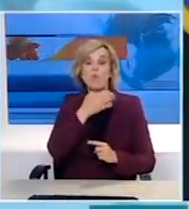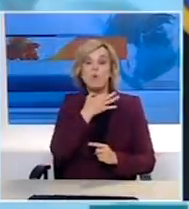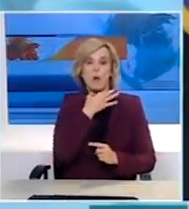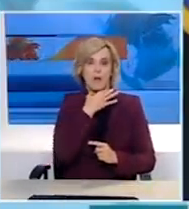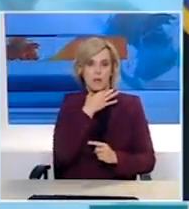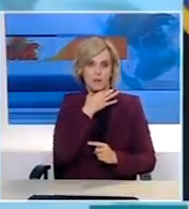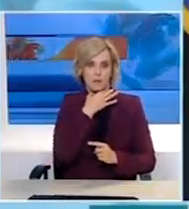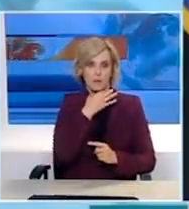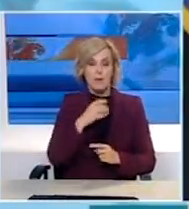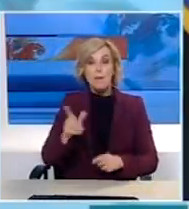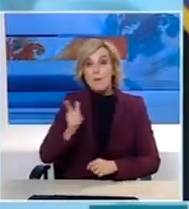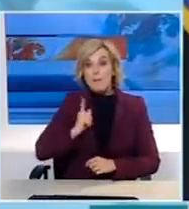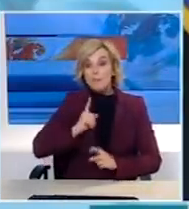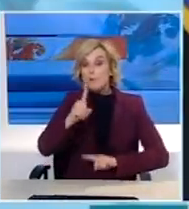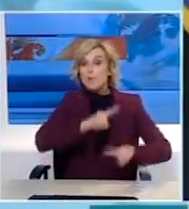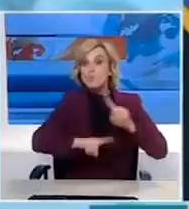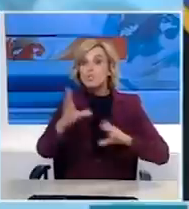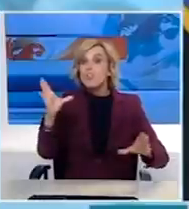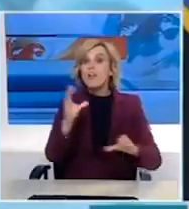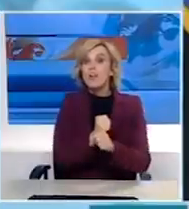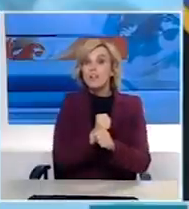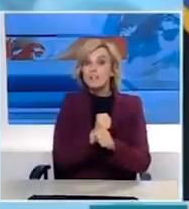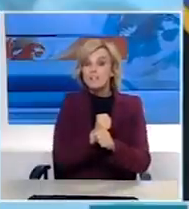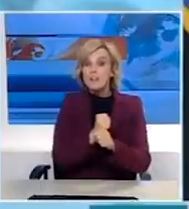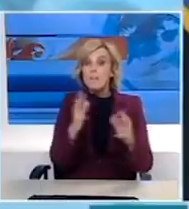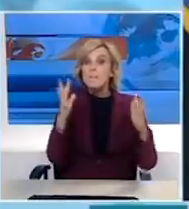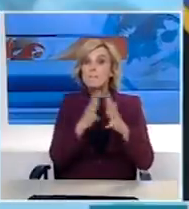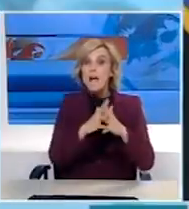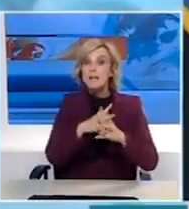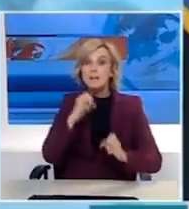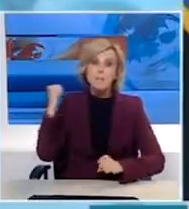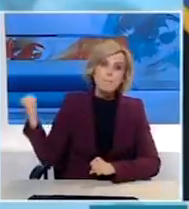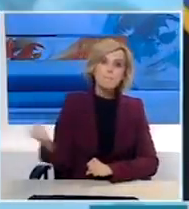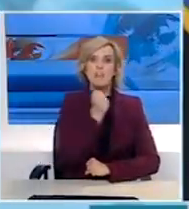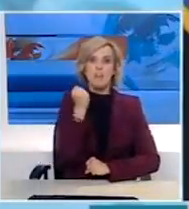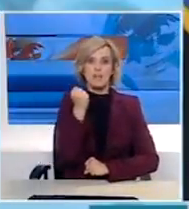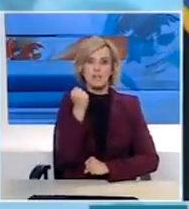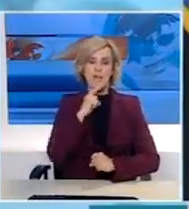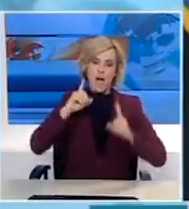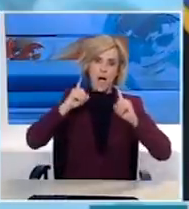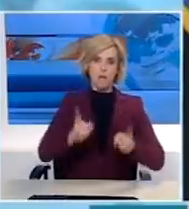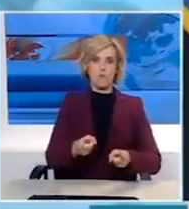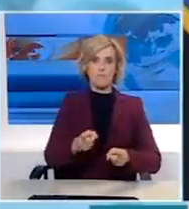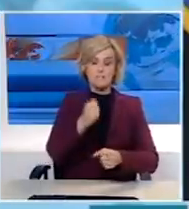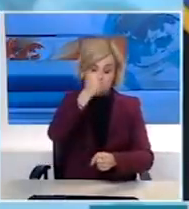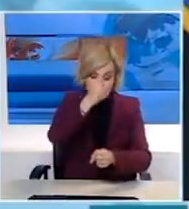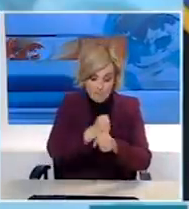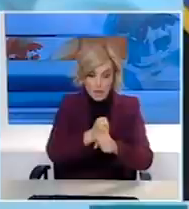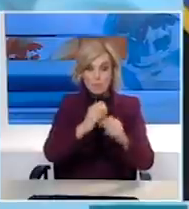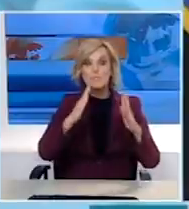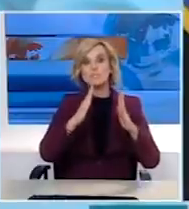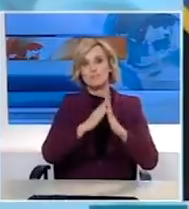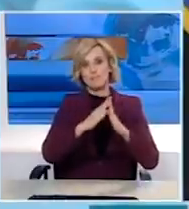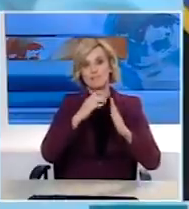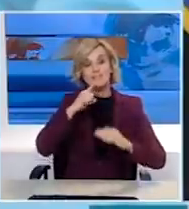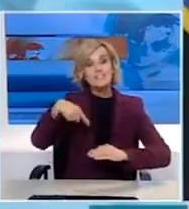η τελική έκβαση της μάχης θα εξαρτηθεί από την επιμονή μας, από την πειθαρχία μας, από την αποφασιστικότητα από την οποία θα μείνουμε σπίτι. Στις